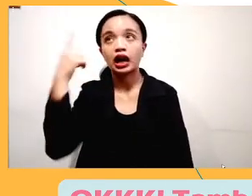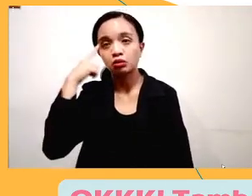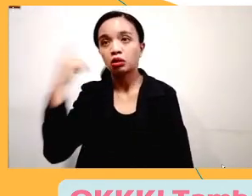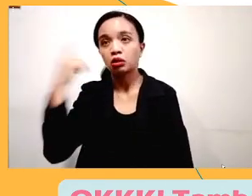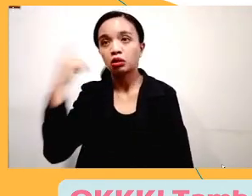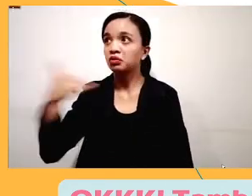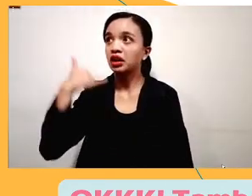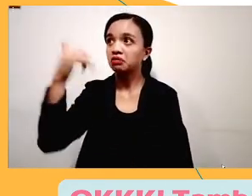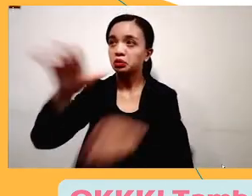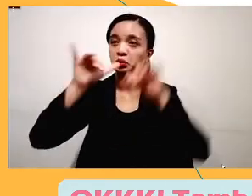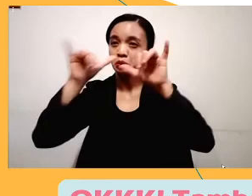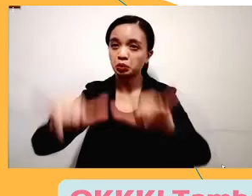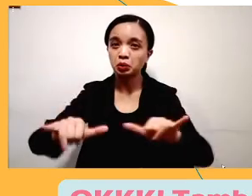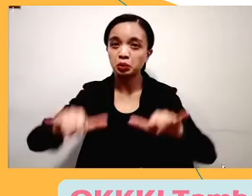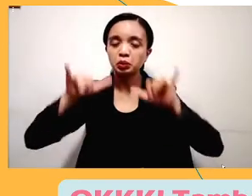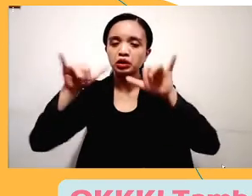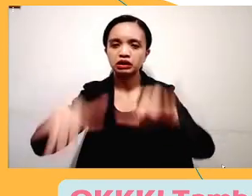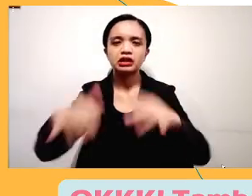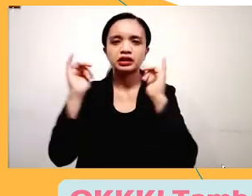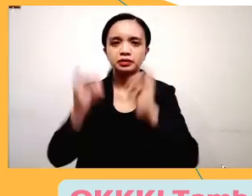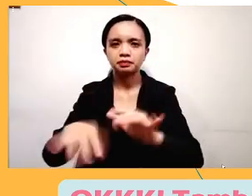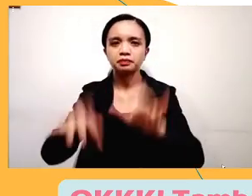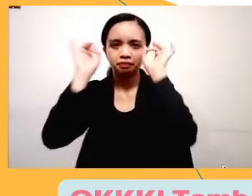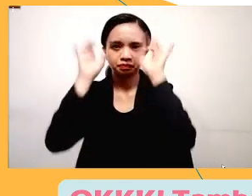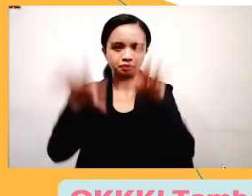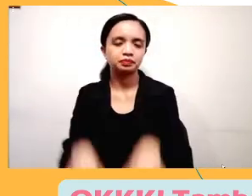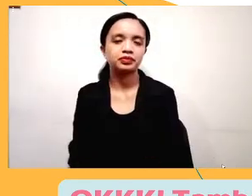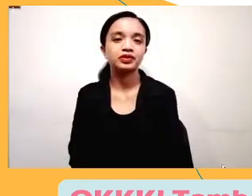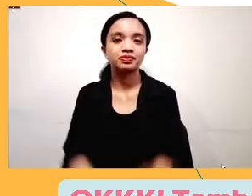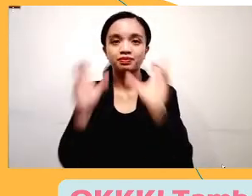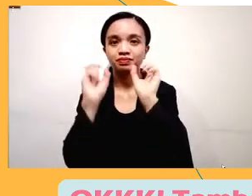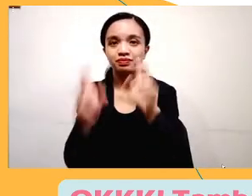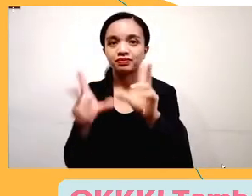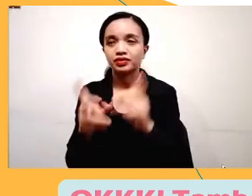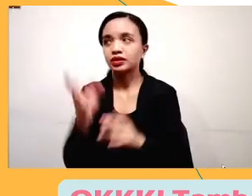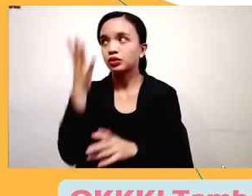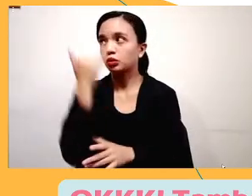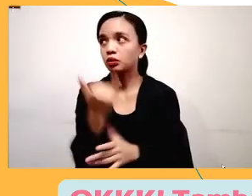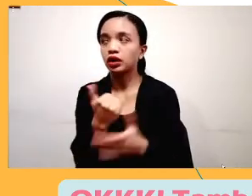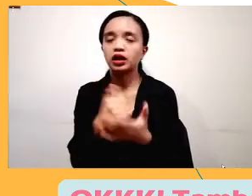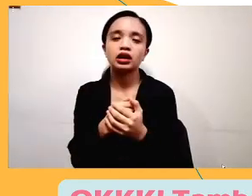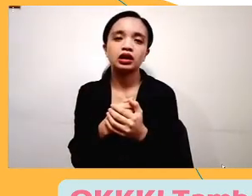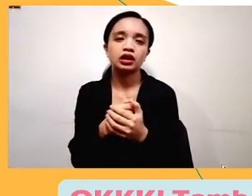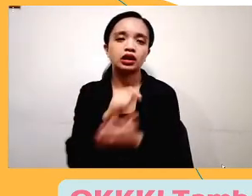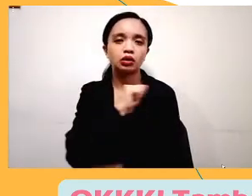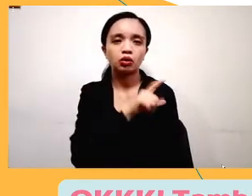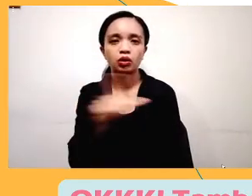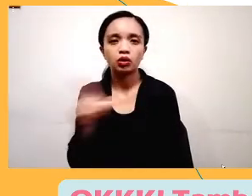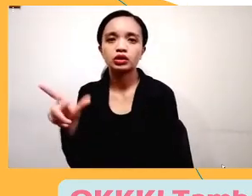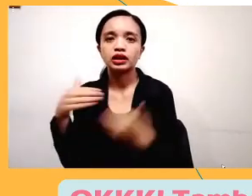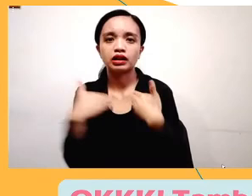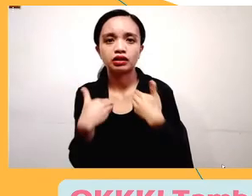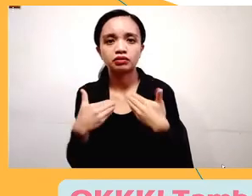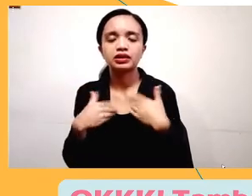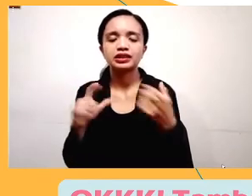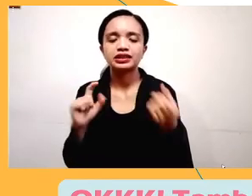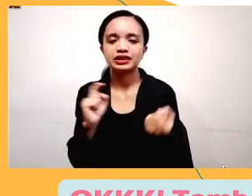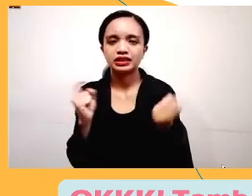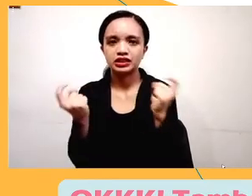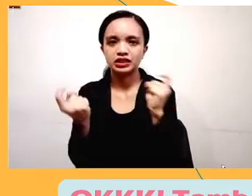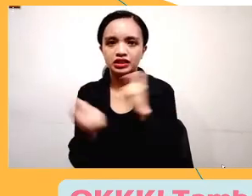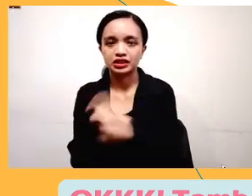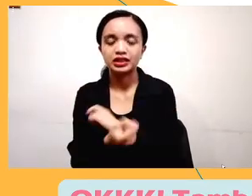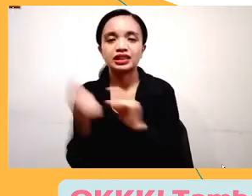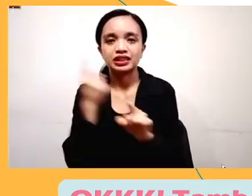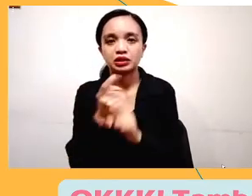ganun na, dangerous yon. Okay? Kasi everything, may mga nagbabago. Diba? That's why we